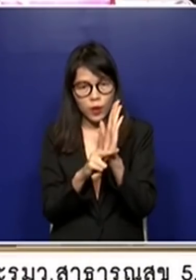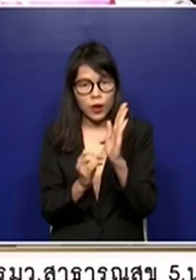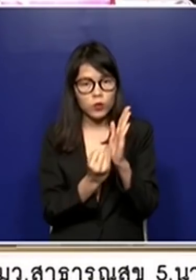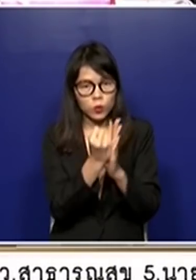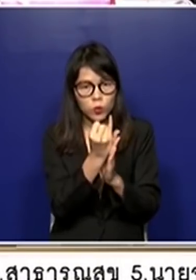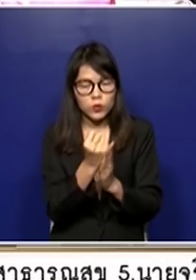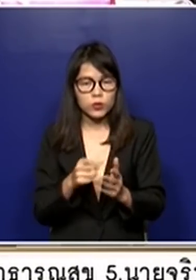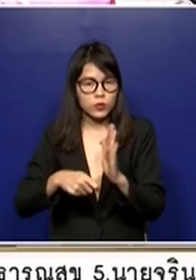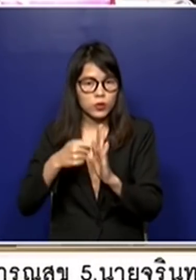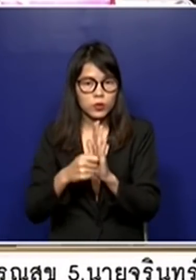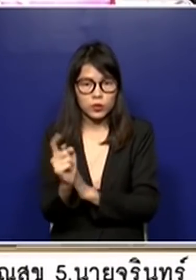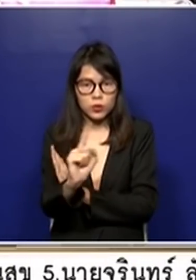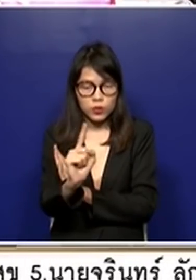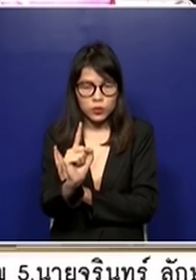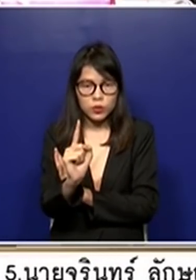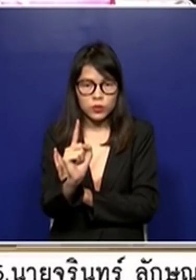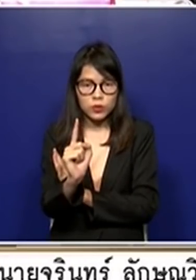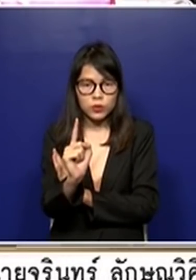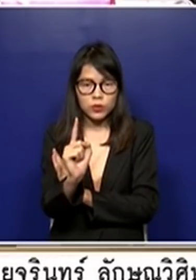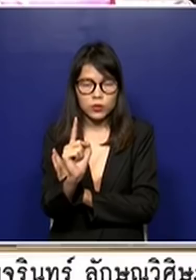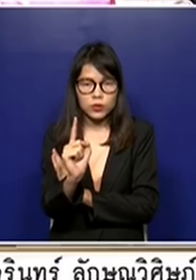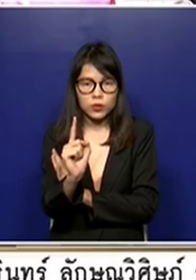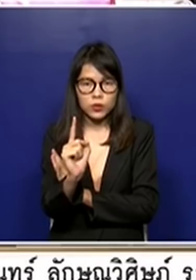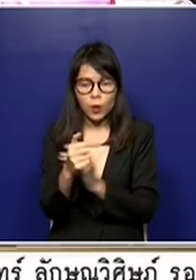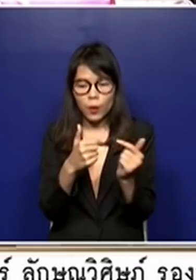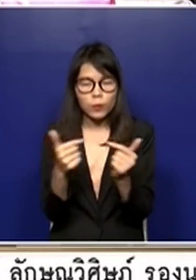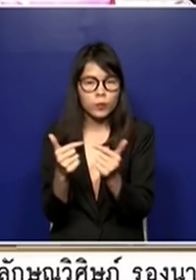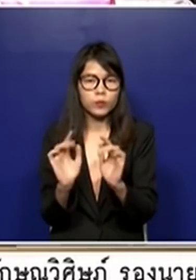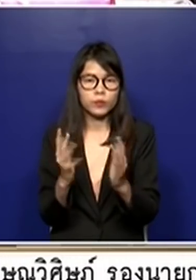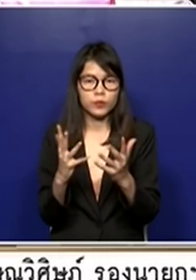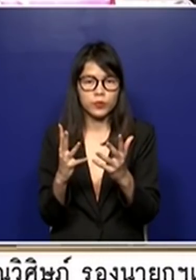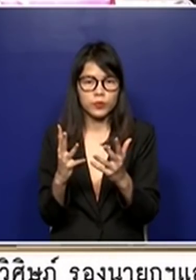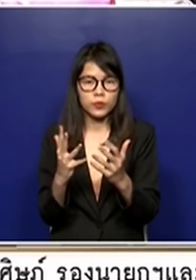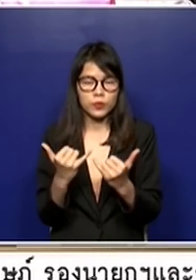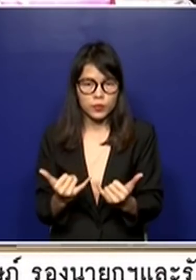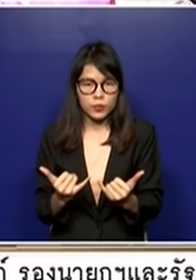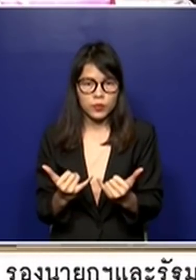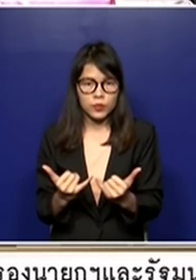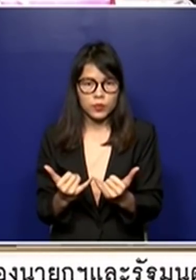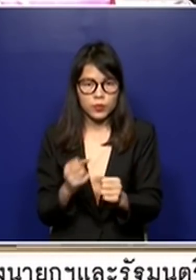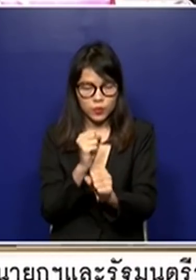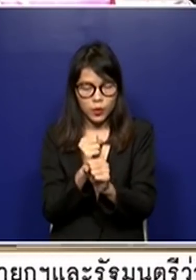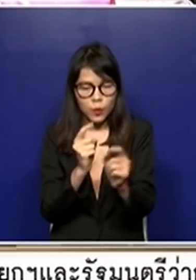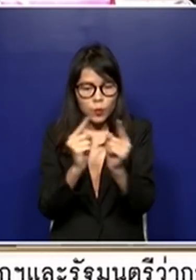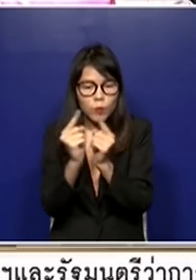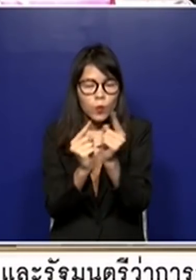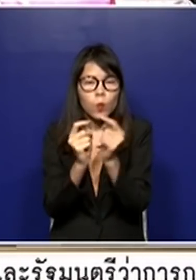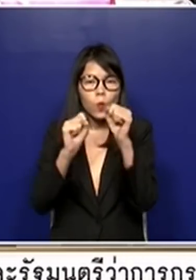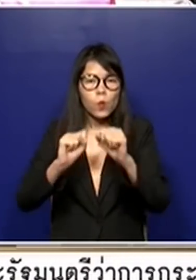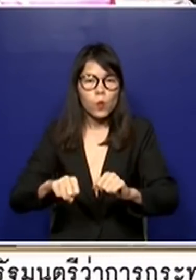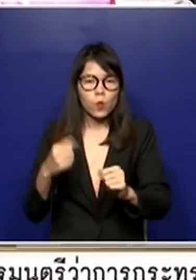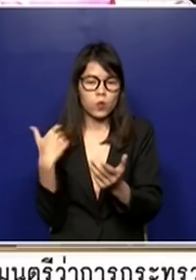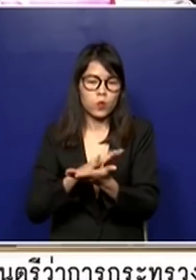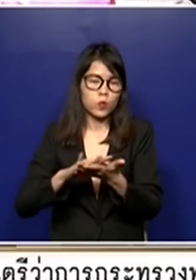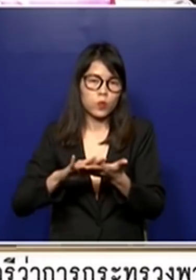ไม่มีเหตุผลอะไรที่เราจะไปเอาช่องว่างขึ้นมาแล้วถ้าไปเอาช่องว่างขึ้นมาสร้างความไม่เรียบร้อยเราก็ต้อง